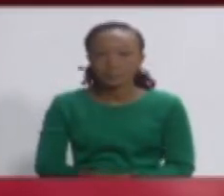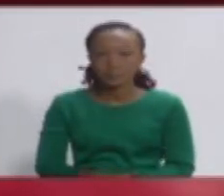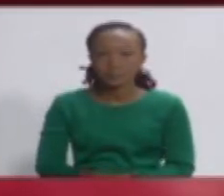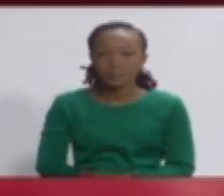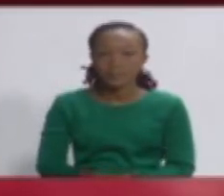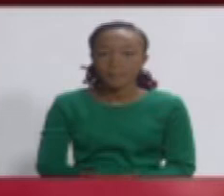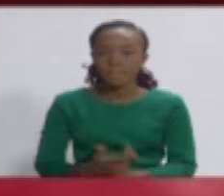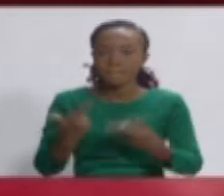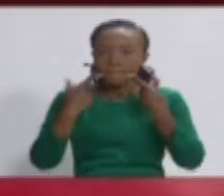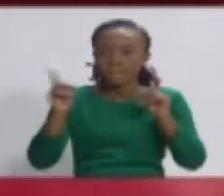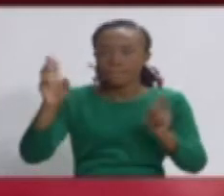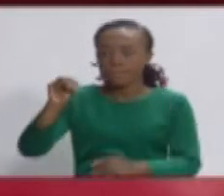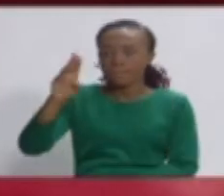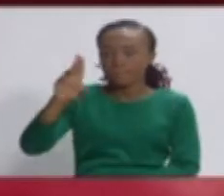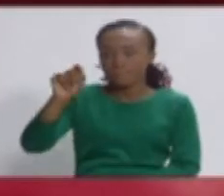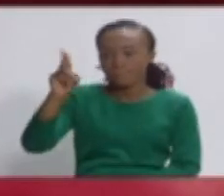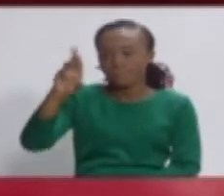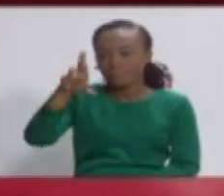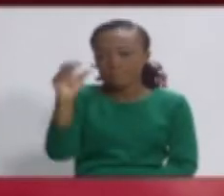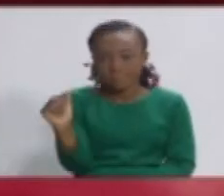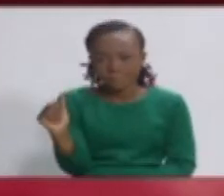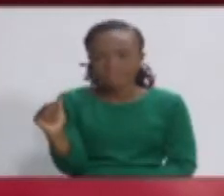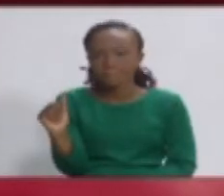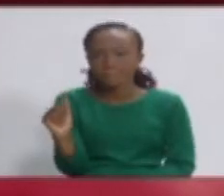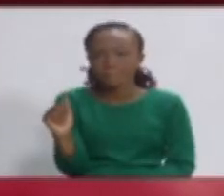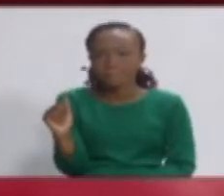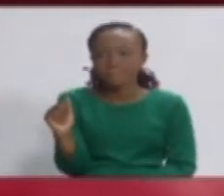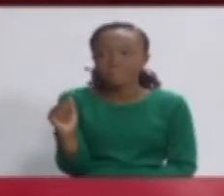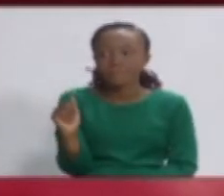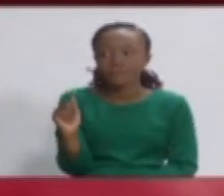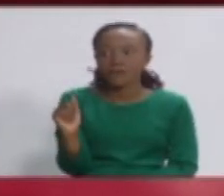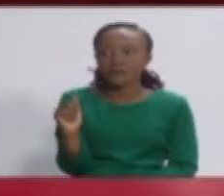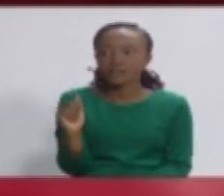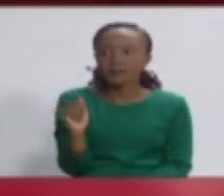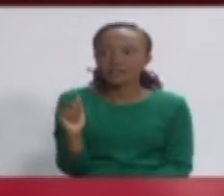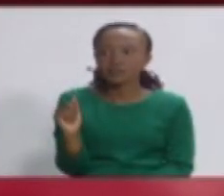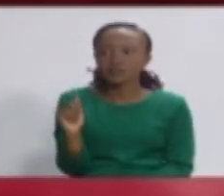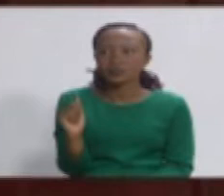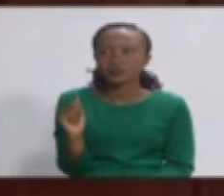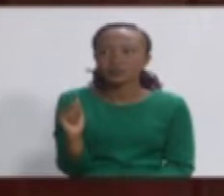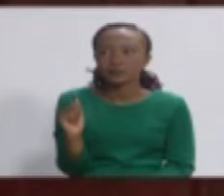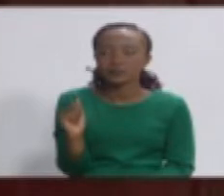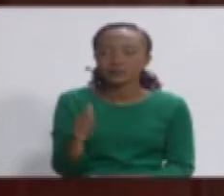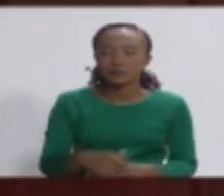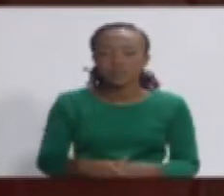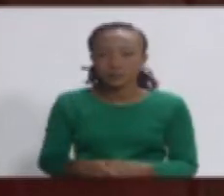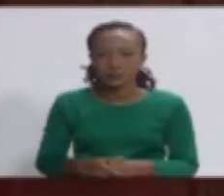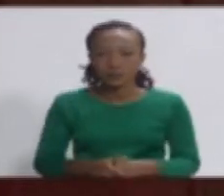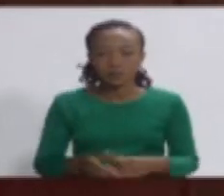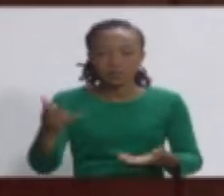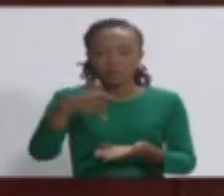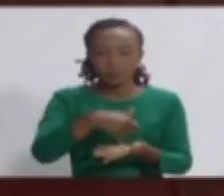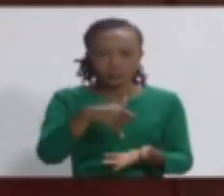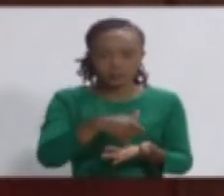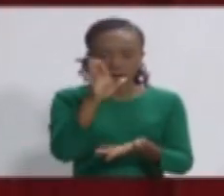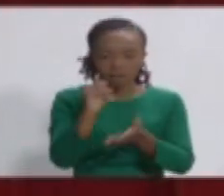Benson Mutura Kangara as the valid elected speaker of the Nairobi Kikao hicho kilihudhuriwa